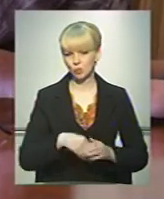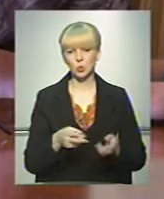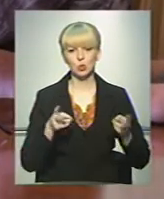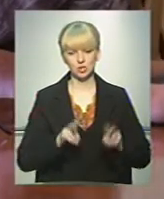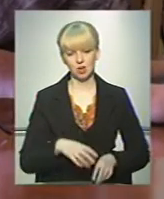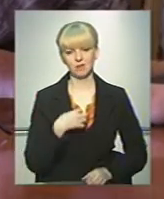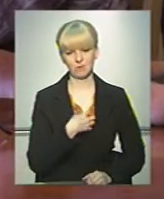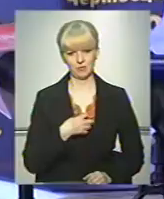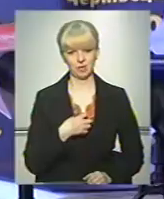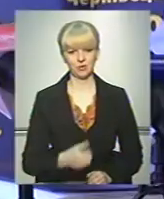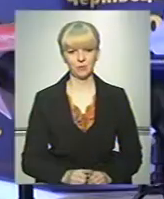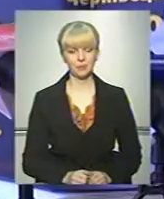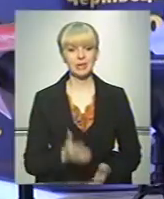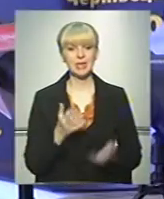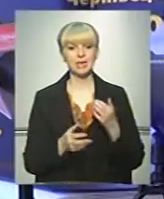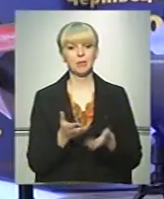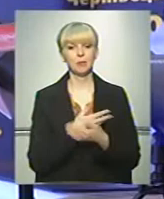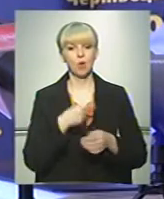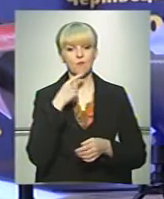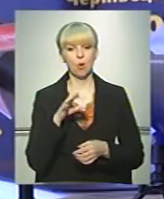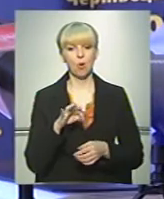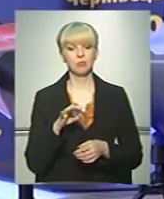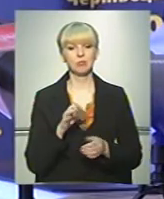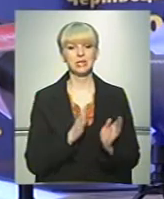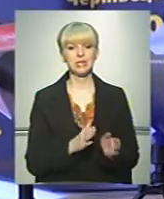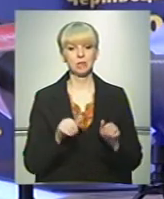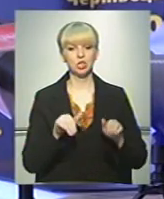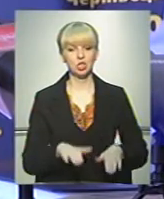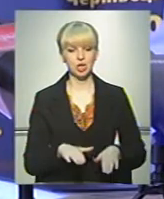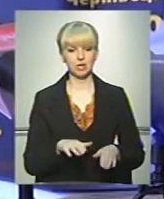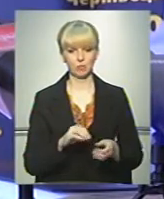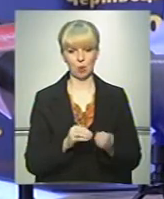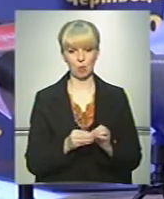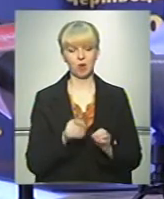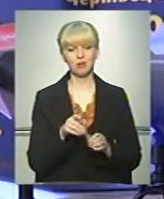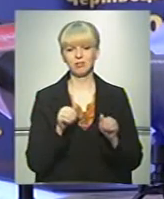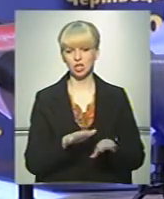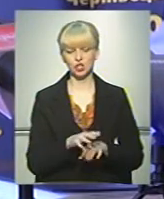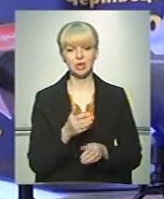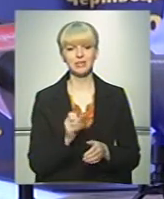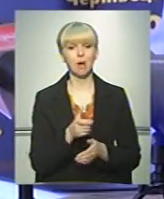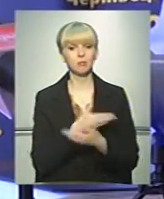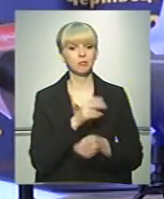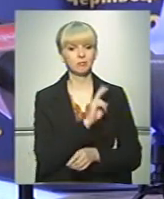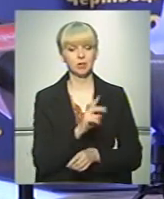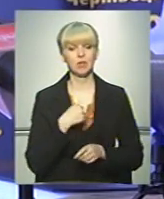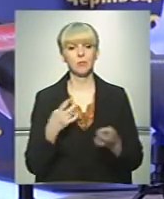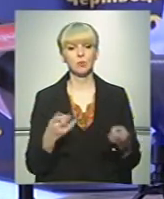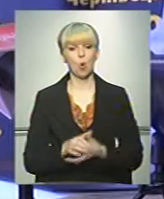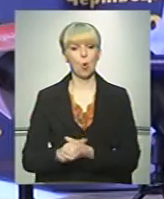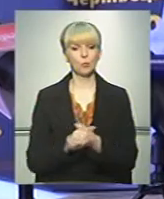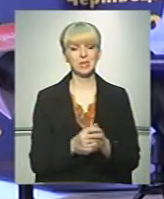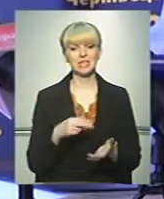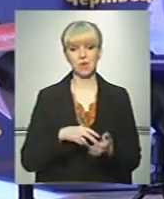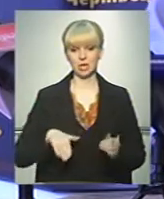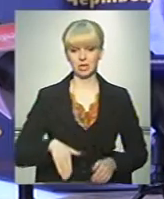залишаються нагальними. Якщо ми говоримо об устойчивому системному рішенні наших проблем, їх не рішить за нас ніхто. Нам потрібно об'єднатися, становитися